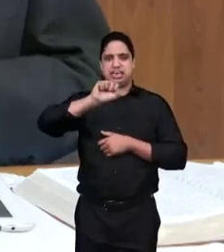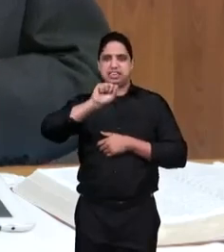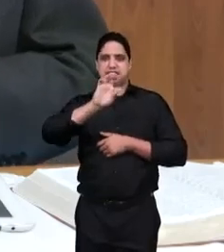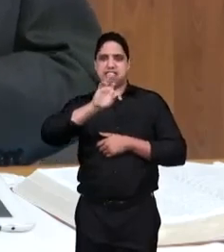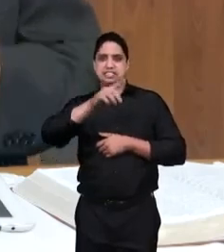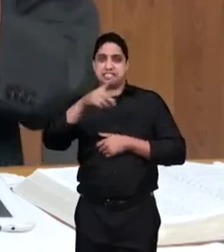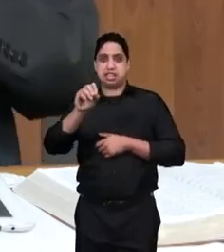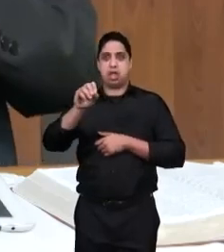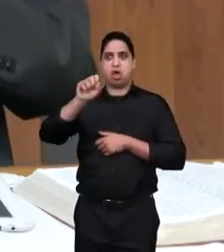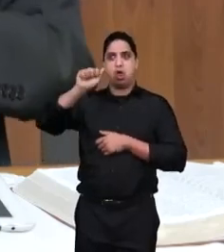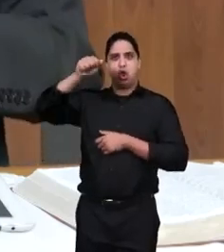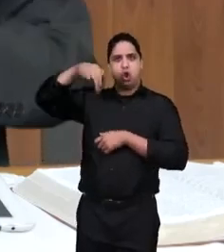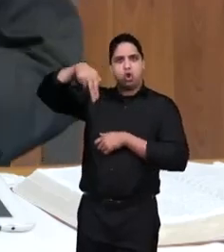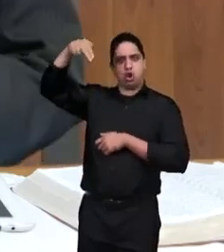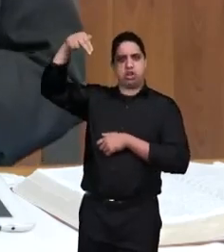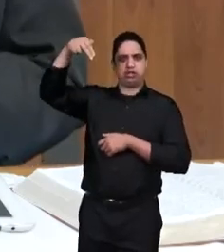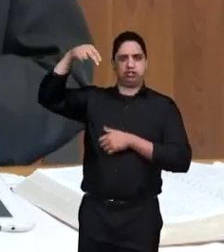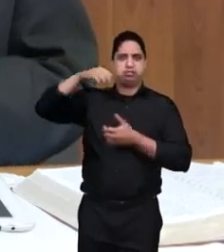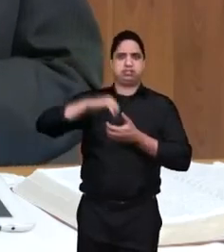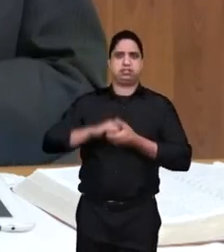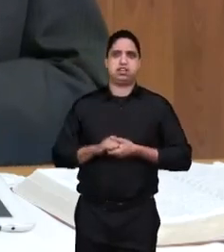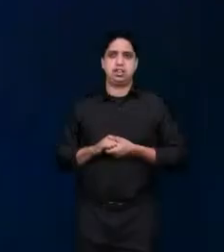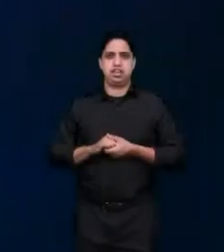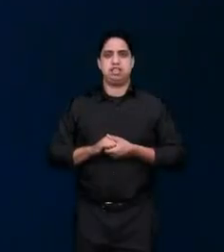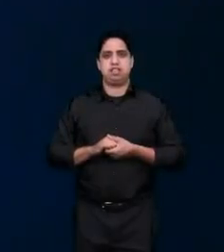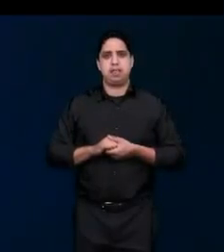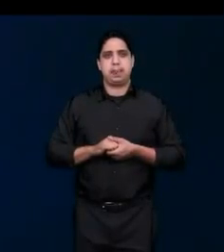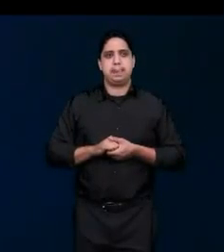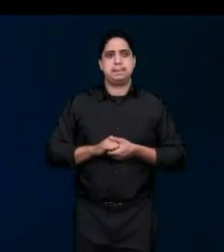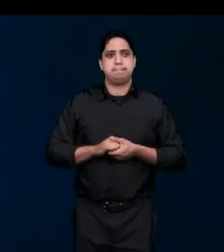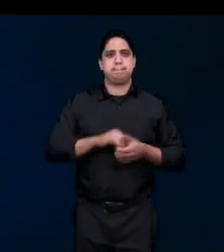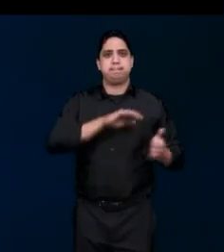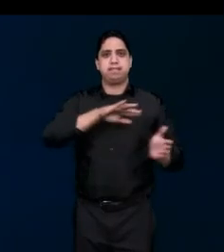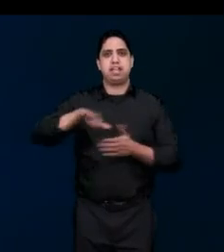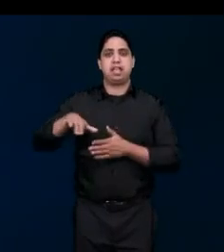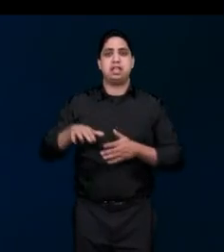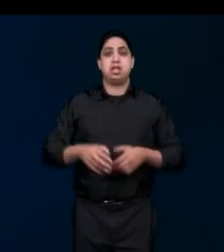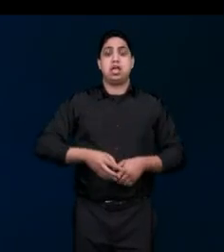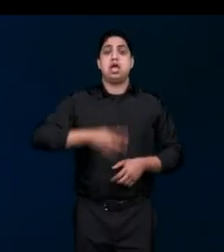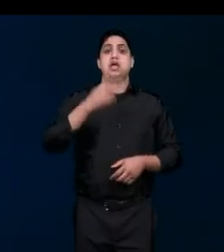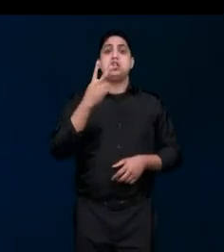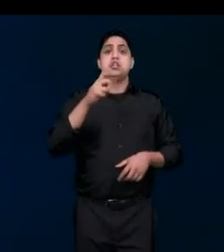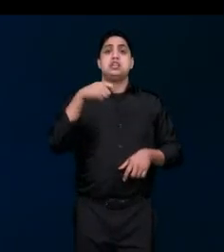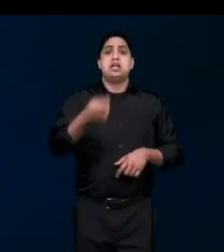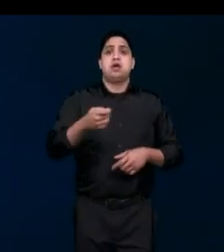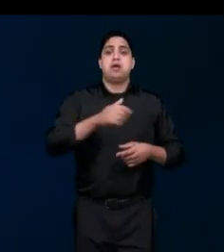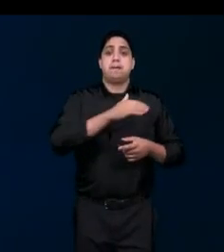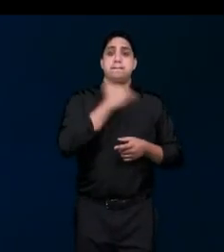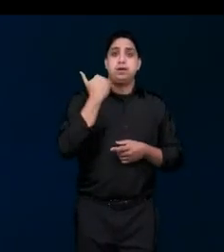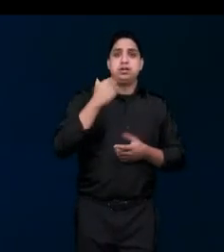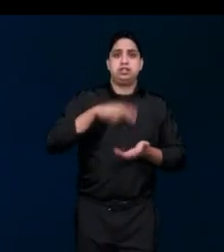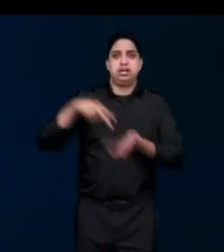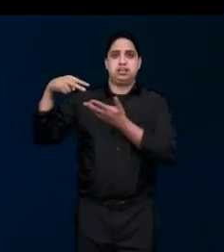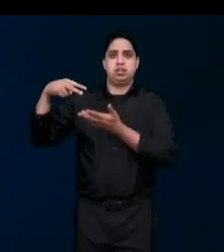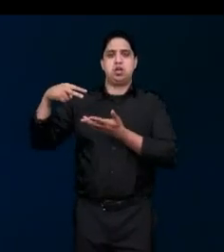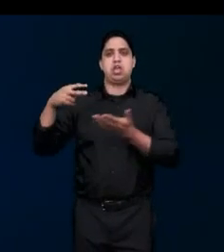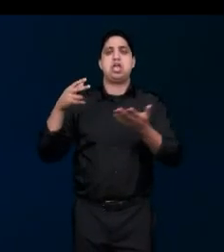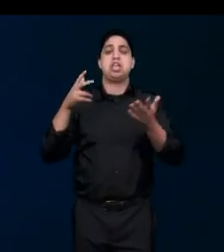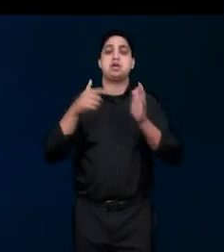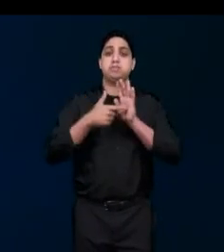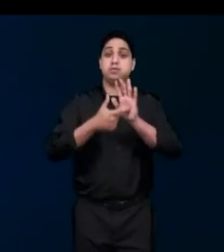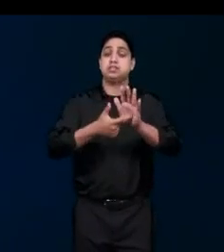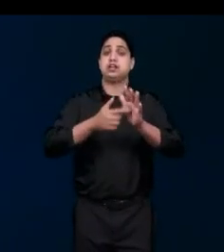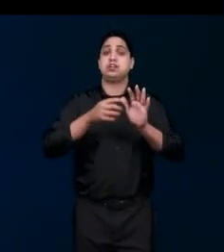answer. And the pastor there is Pastor Andrei Yatluk. Следующие два слова отвечают на заданный вопрос. Смерть и